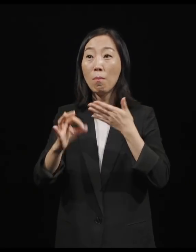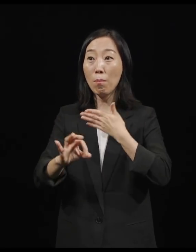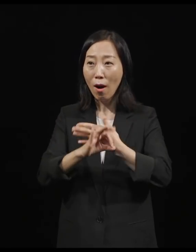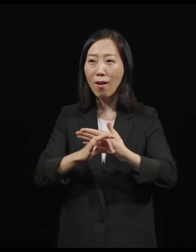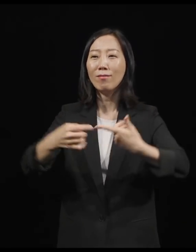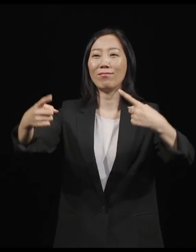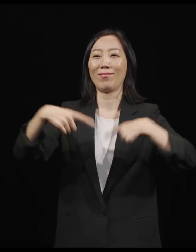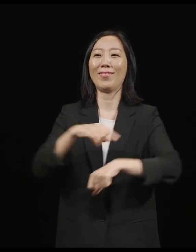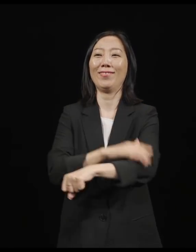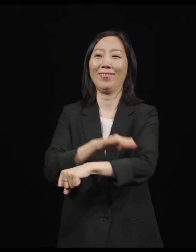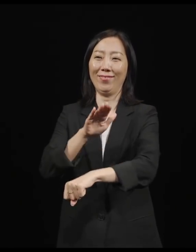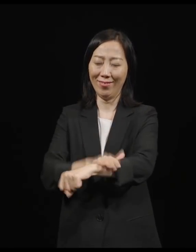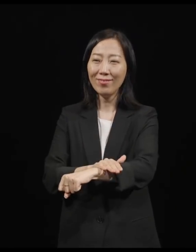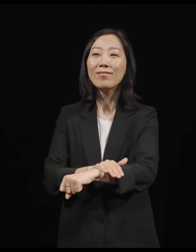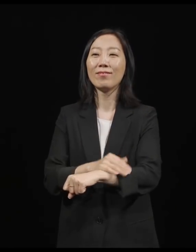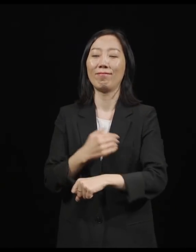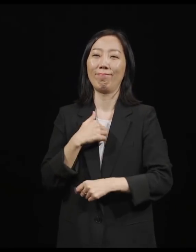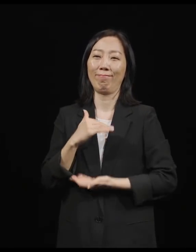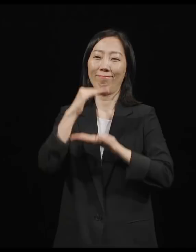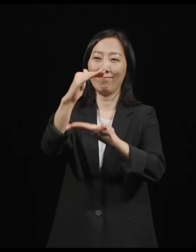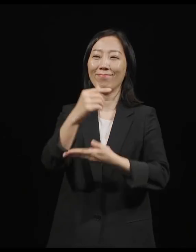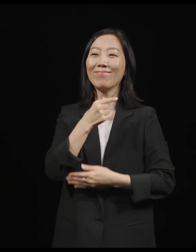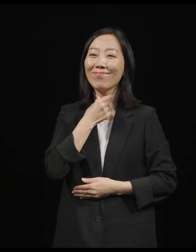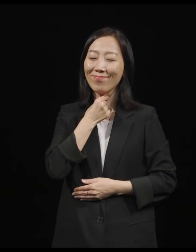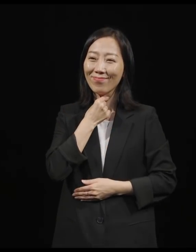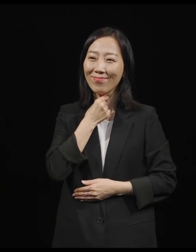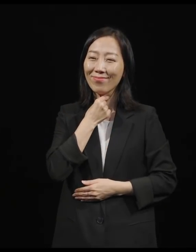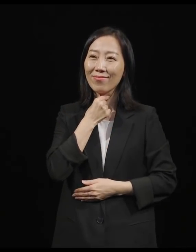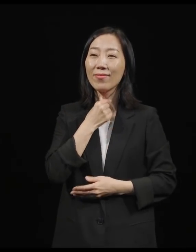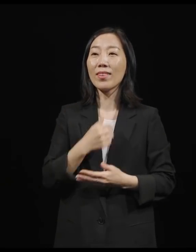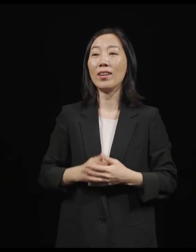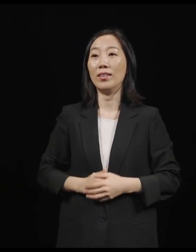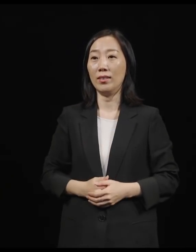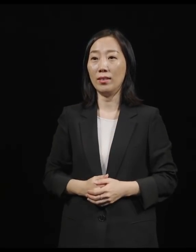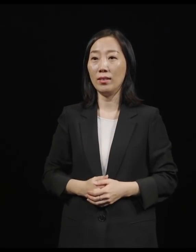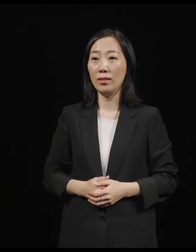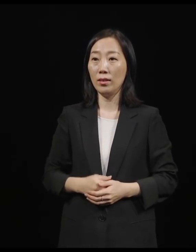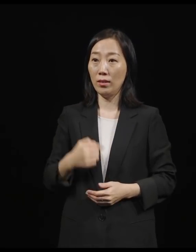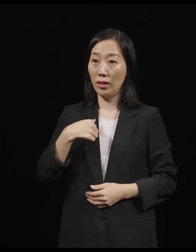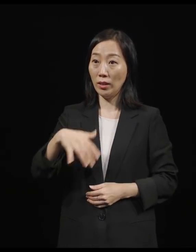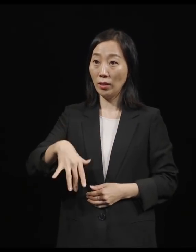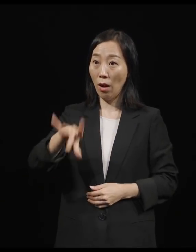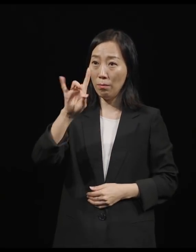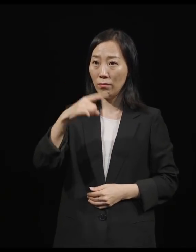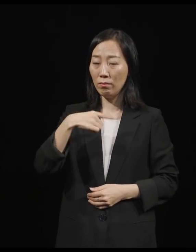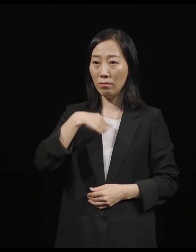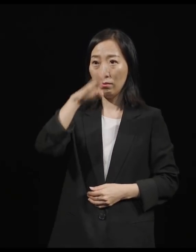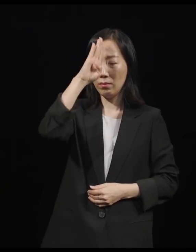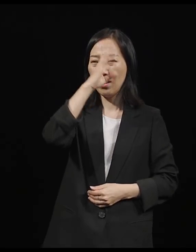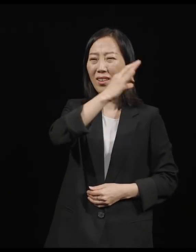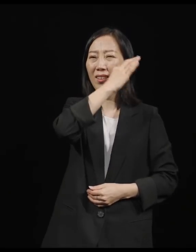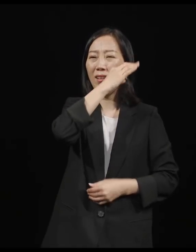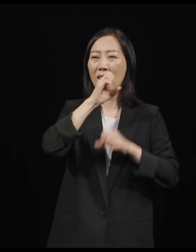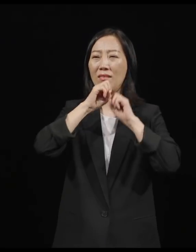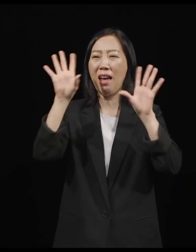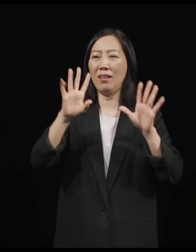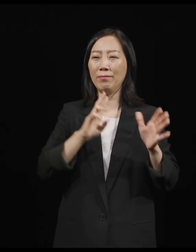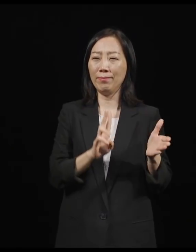그런 분들께 제 이야기를 들려드리고 싶었거든요. 저도 처음에는 제 병을 감추려